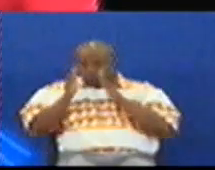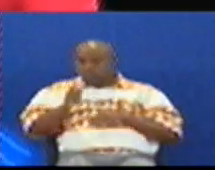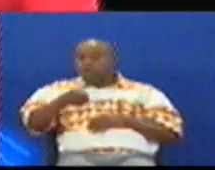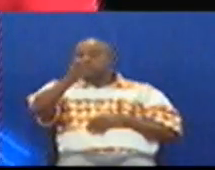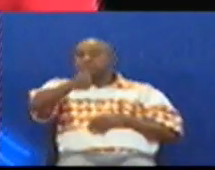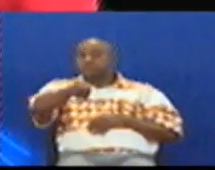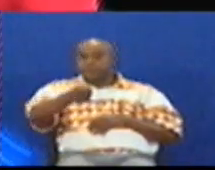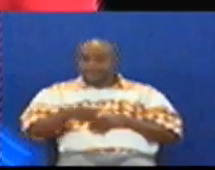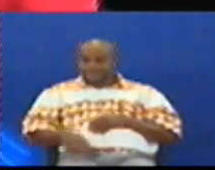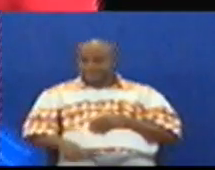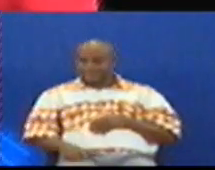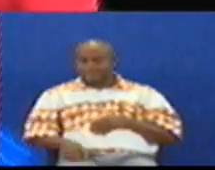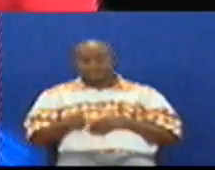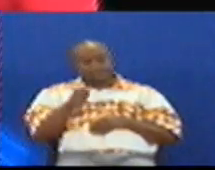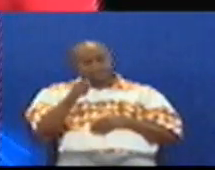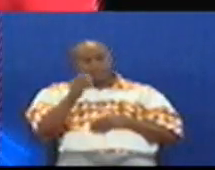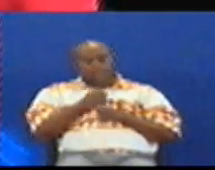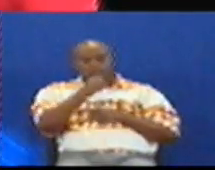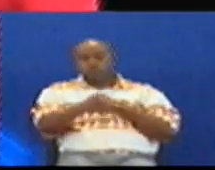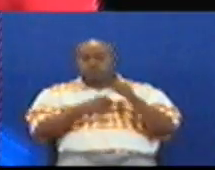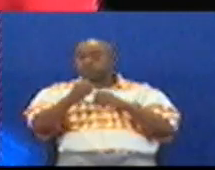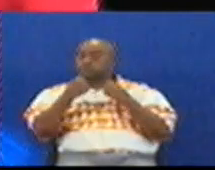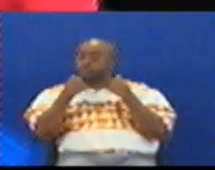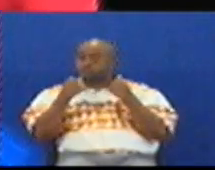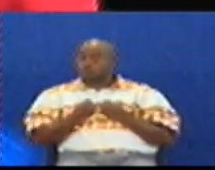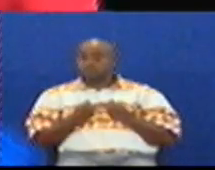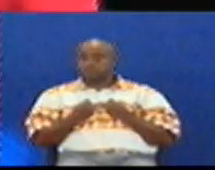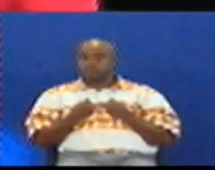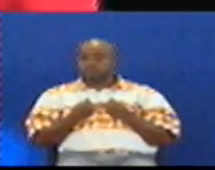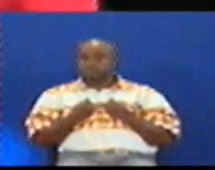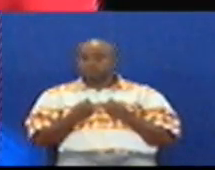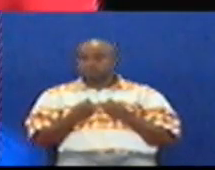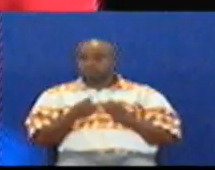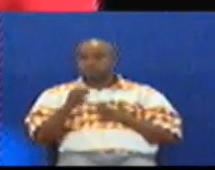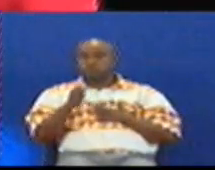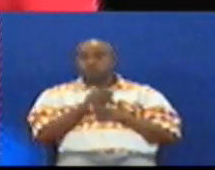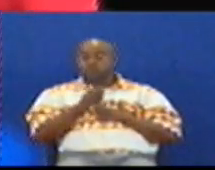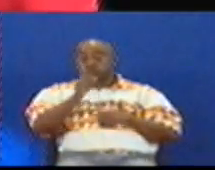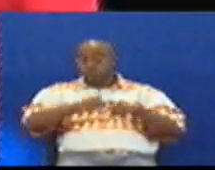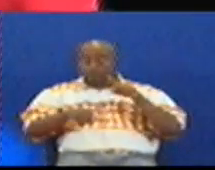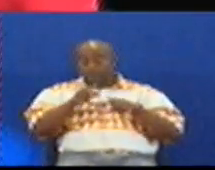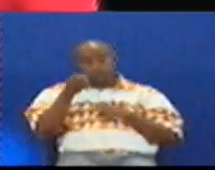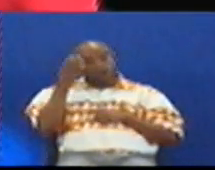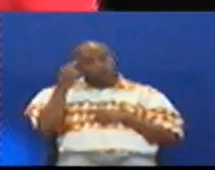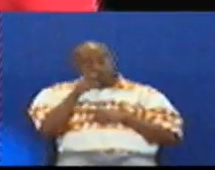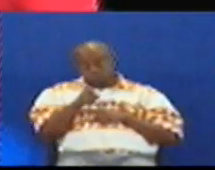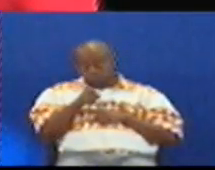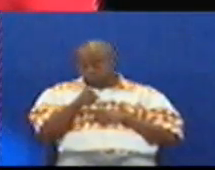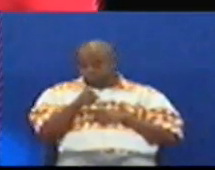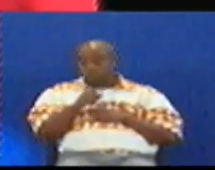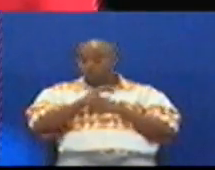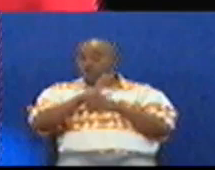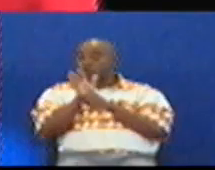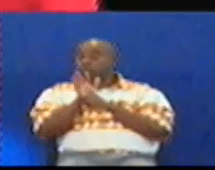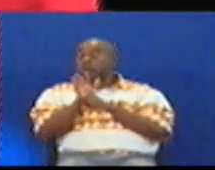hatua madhubuti ulizoweza kuzichukua katika kukabiliana na janga la coronavirus, katika kuhakikisha kwamba unawakinga